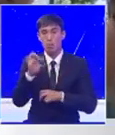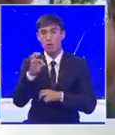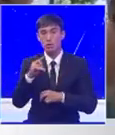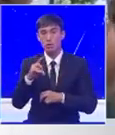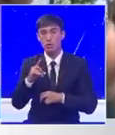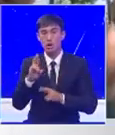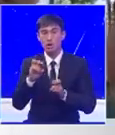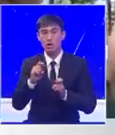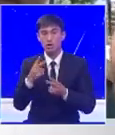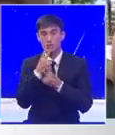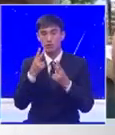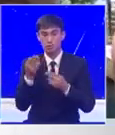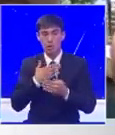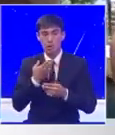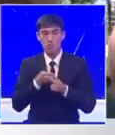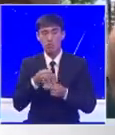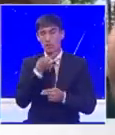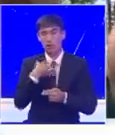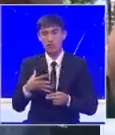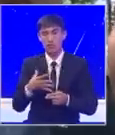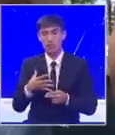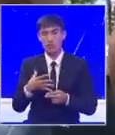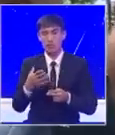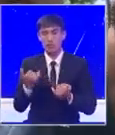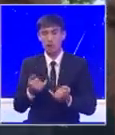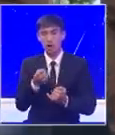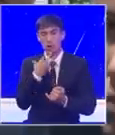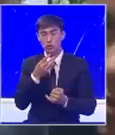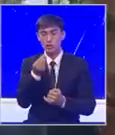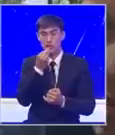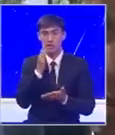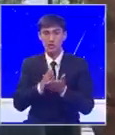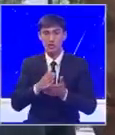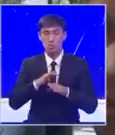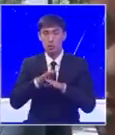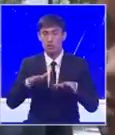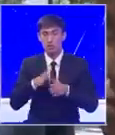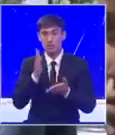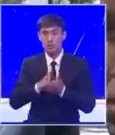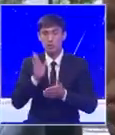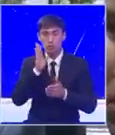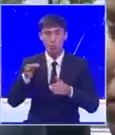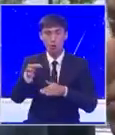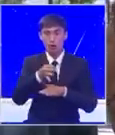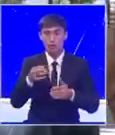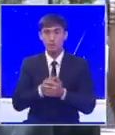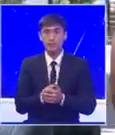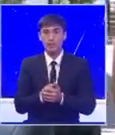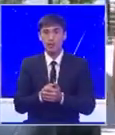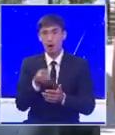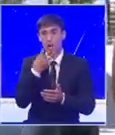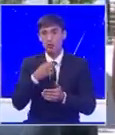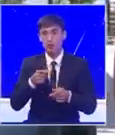ювидец, и мне очень здесь нравится. Тут хорошая еда, есть бассейн, есть море, и